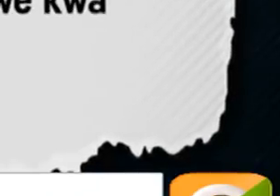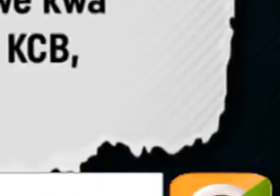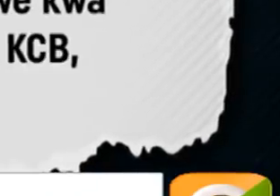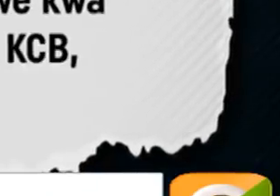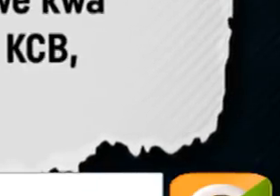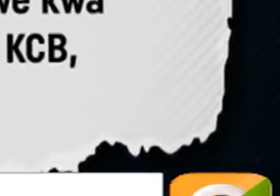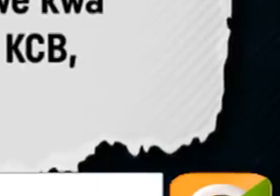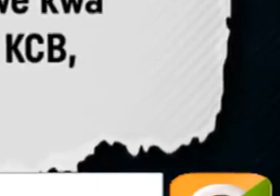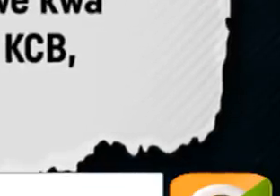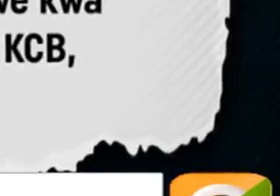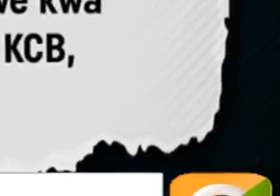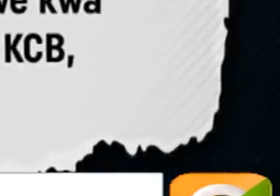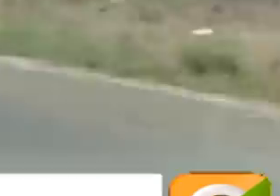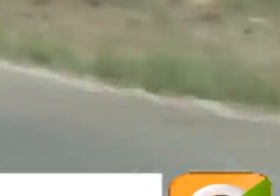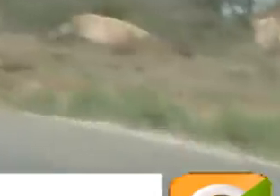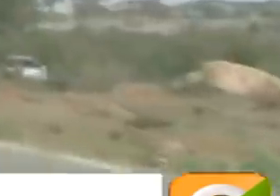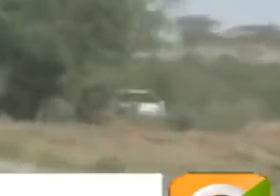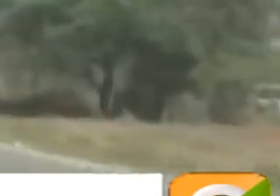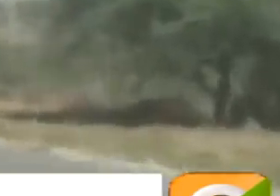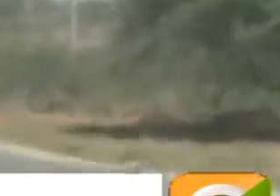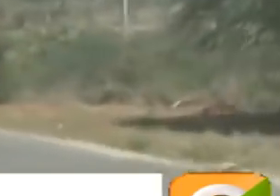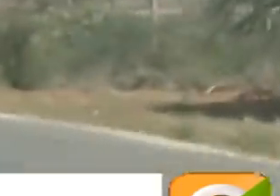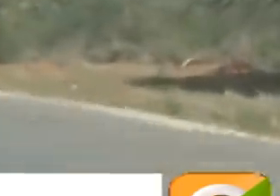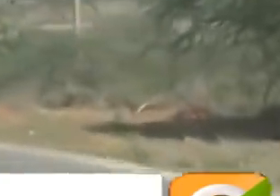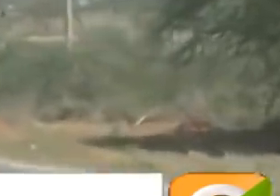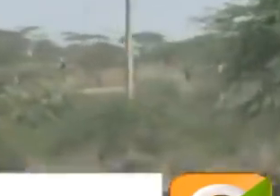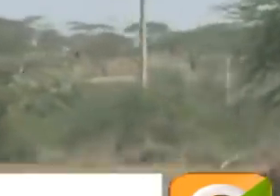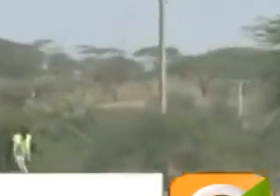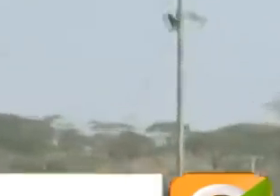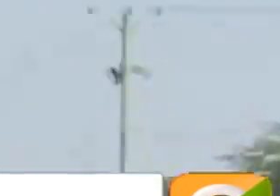KCB Mlimani, Nairobi. Ben Kirui, runinga ya Citizen.